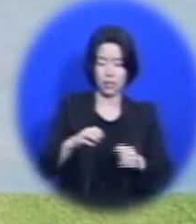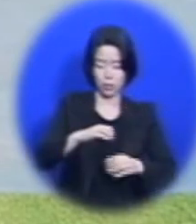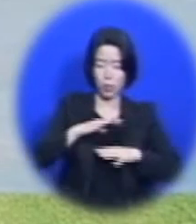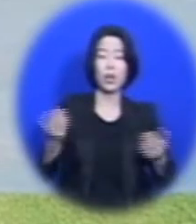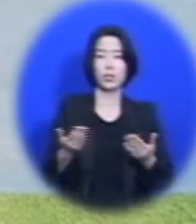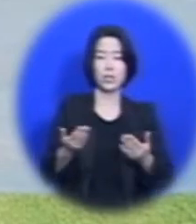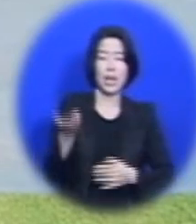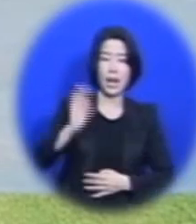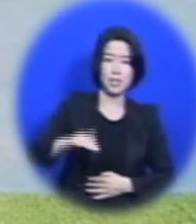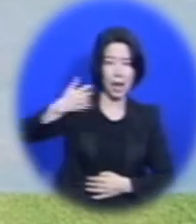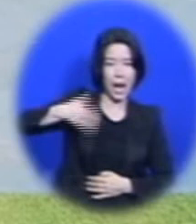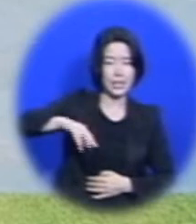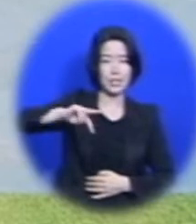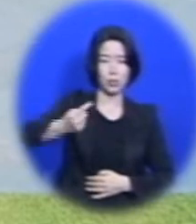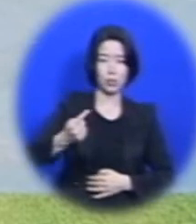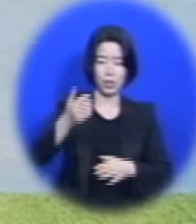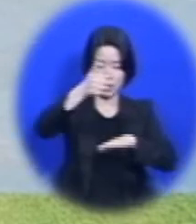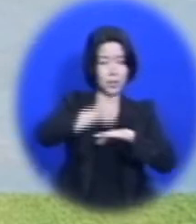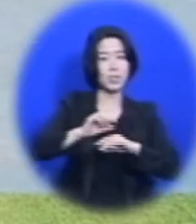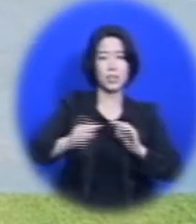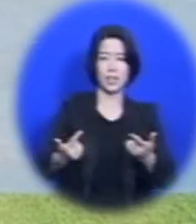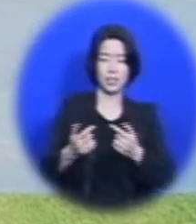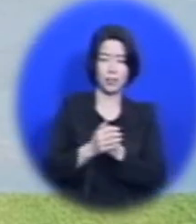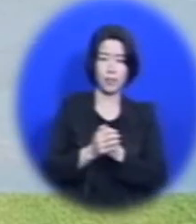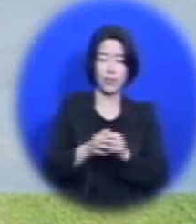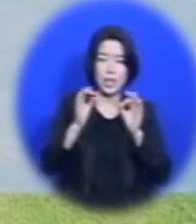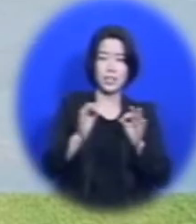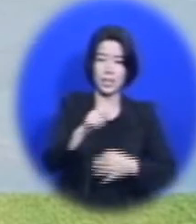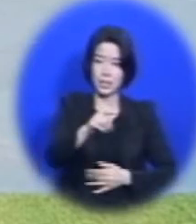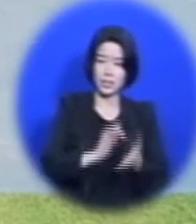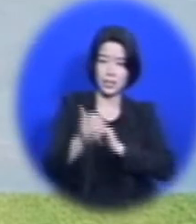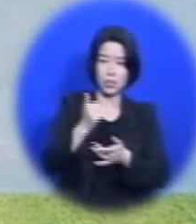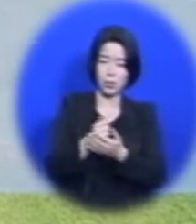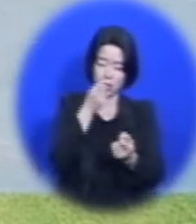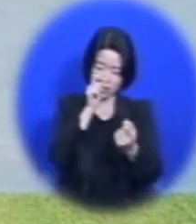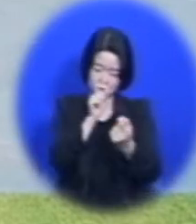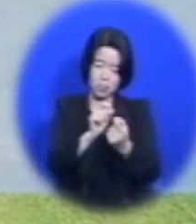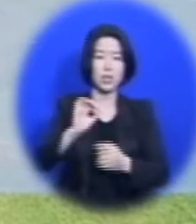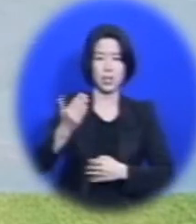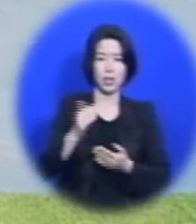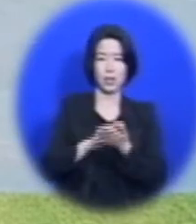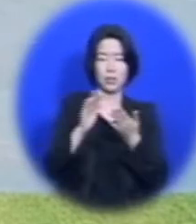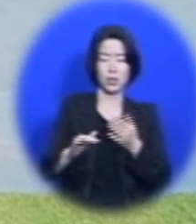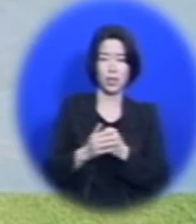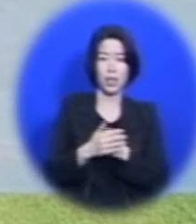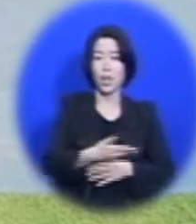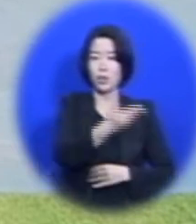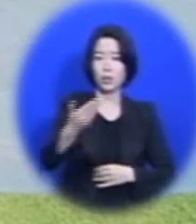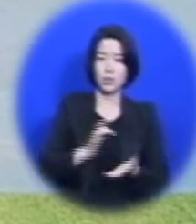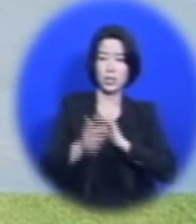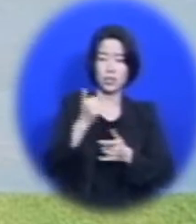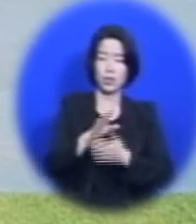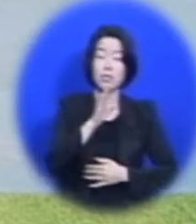그러나 아직까지 끝은 아니에요. 이제는 그 예수님과 친밀해져야 합니다. 여러분이